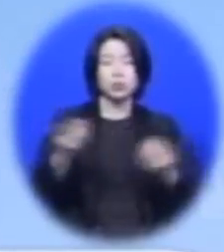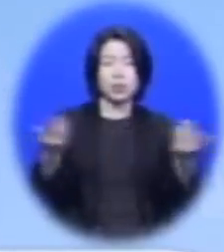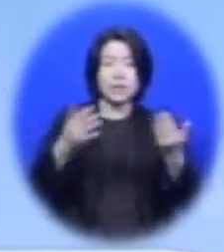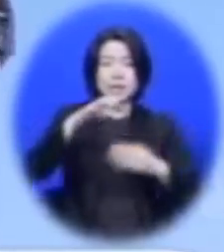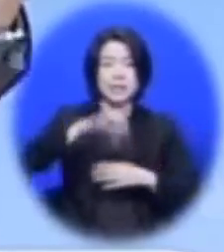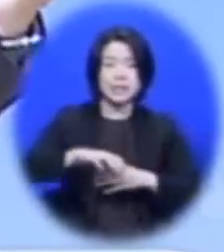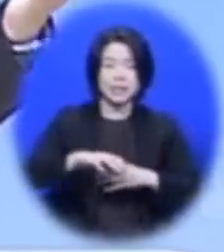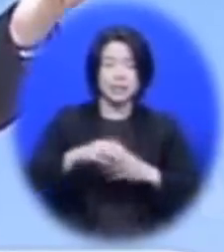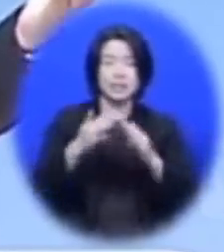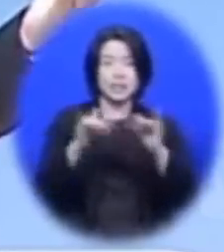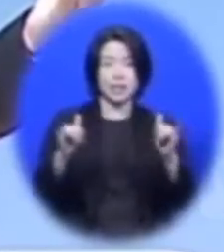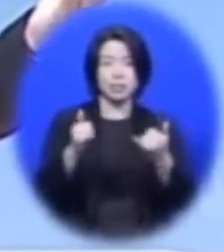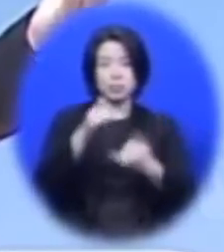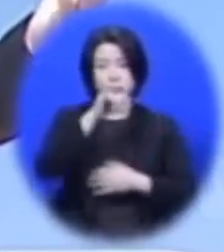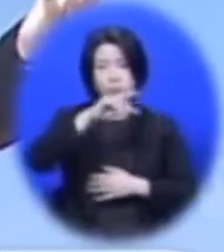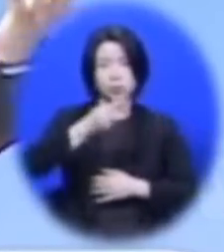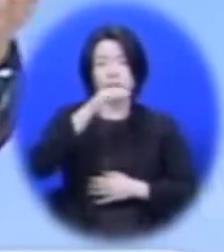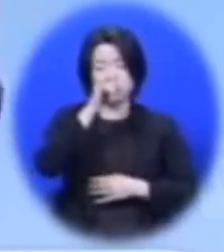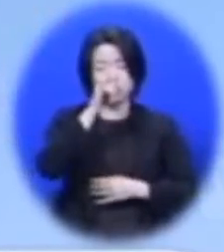동료도 있고 그렇습니다.